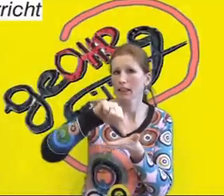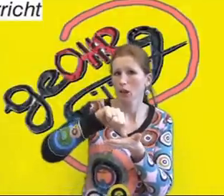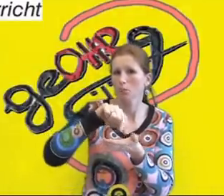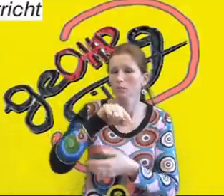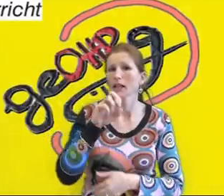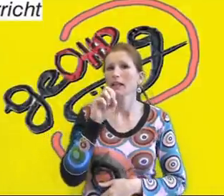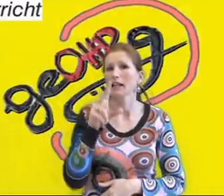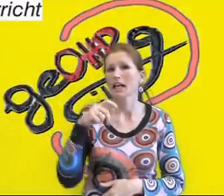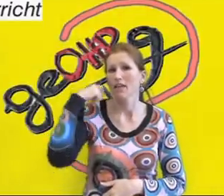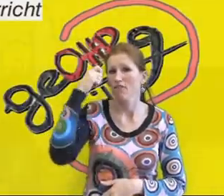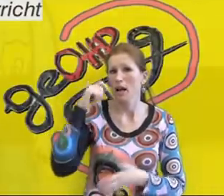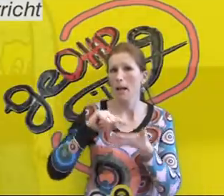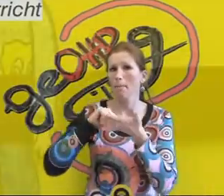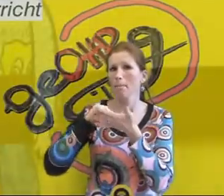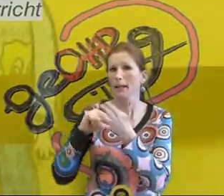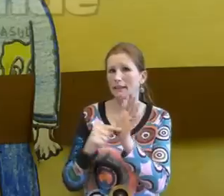Trickfilm.